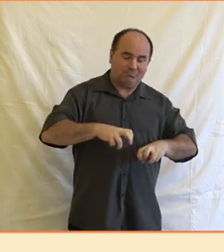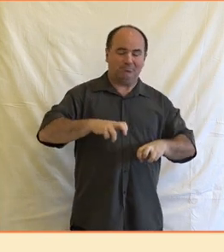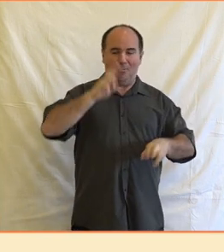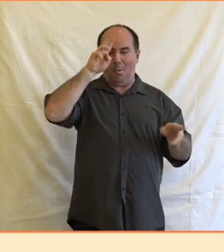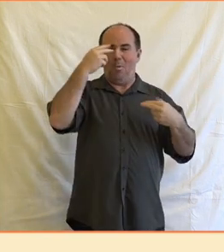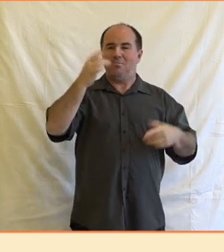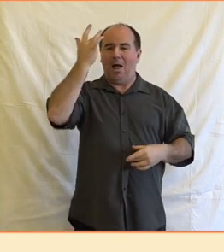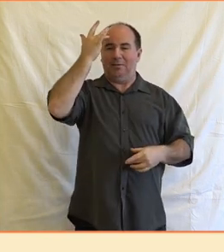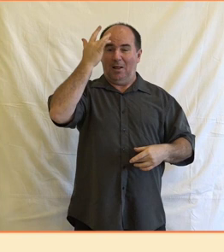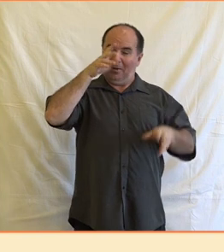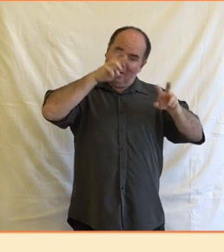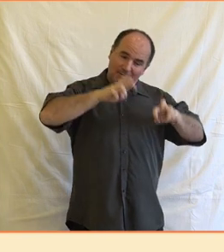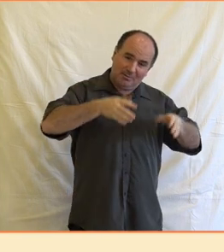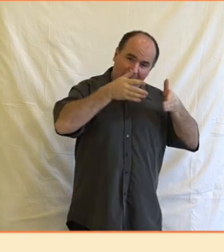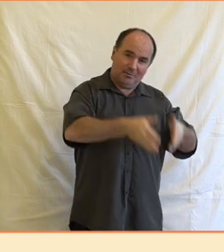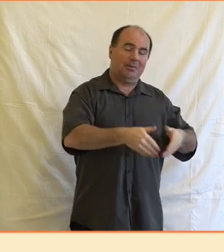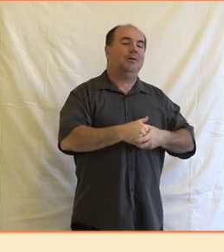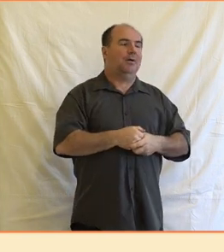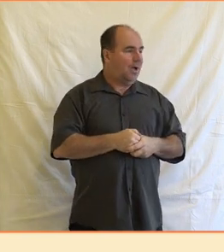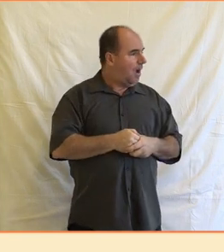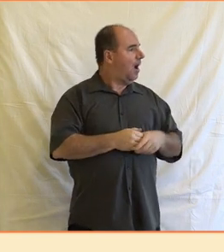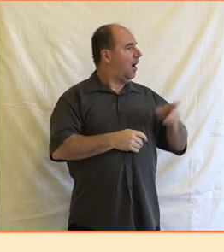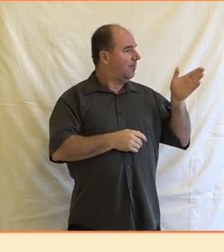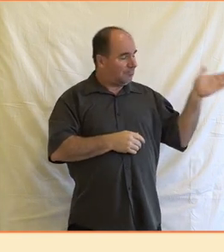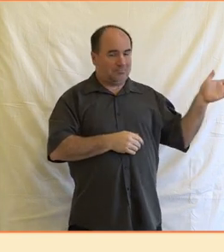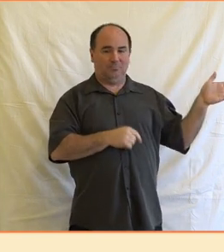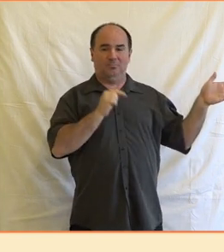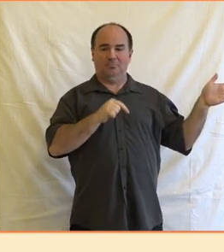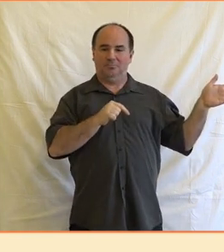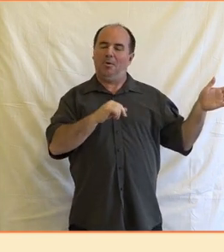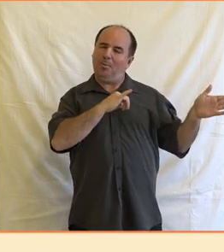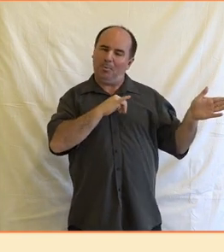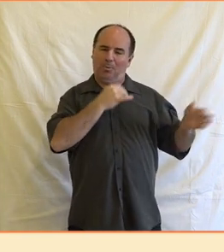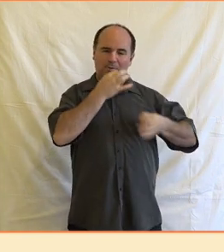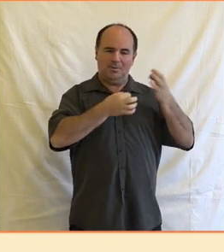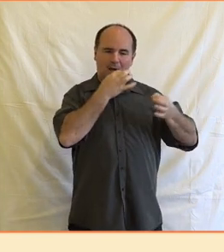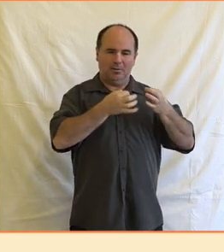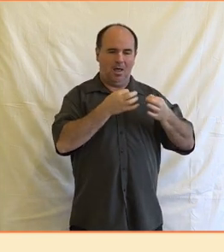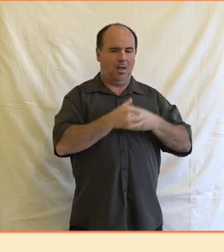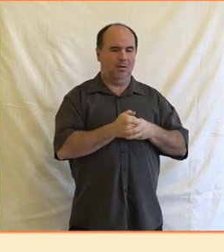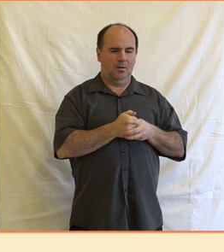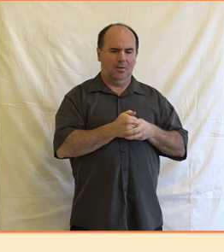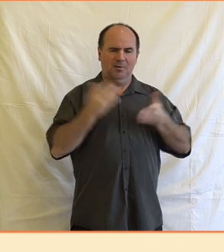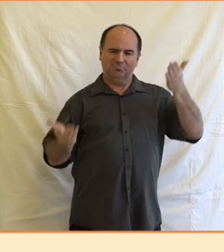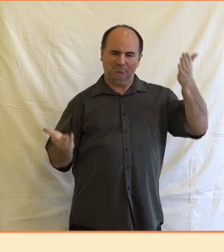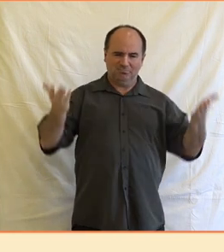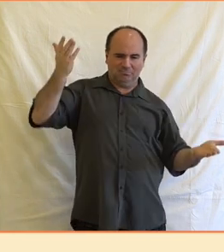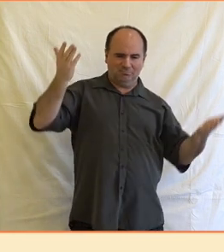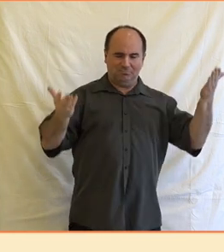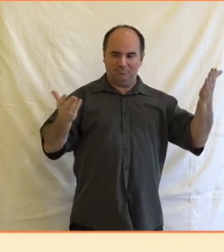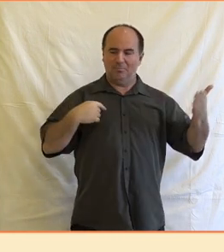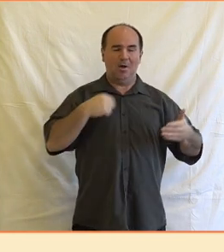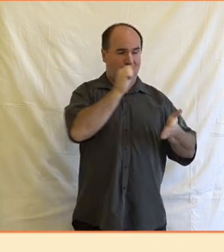ní nepochybně budou zajímavá i ta data, která se týkají disproporcí v přístupu mezi